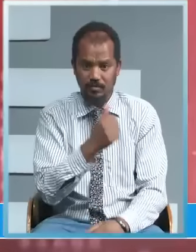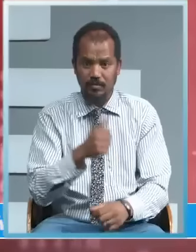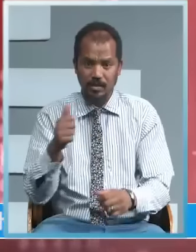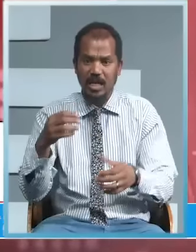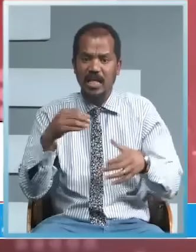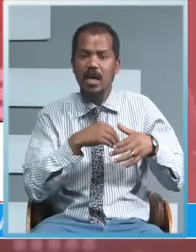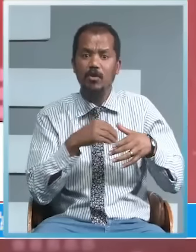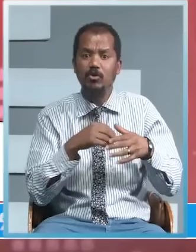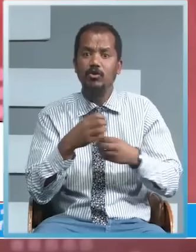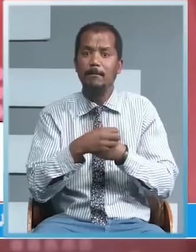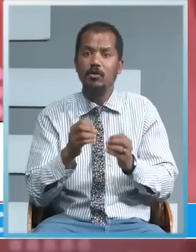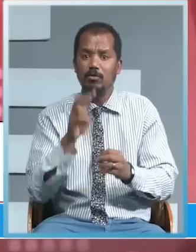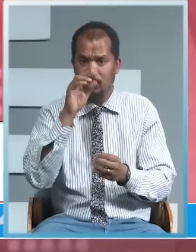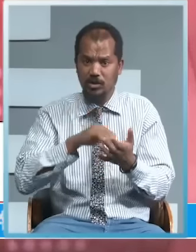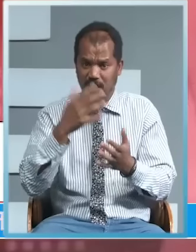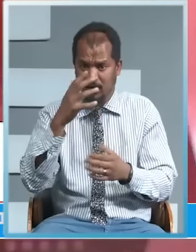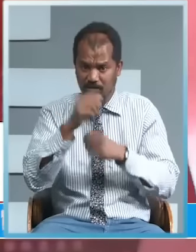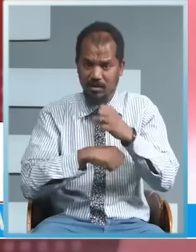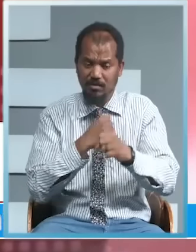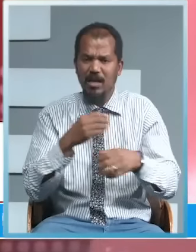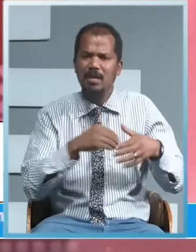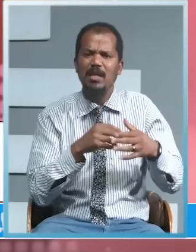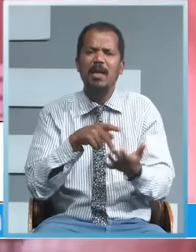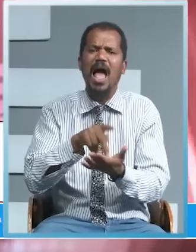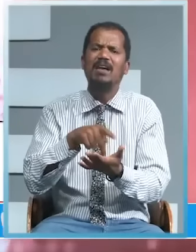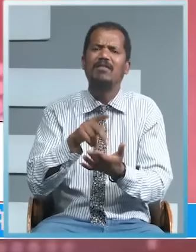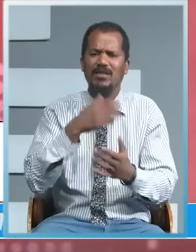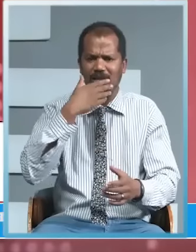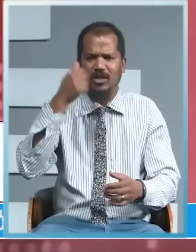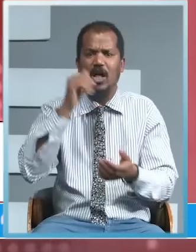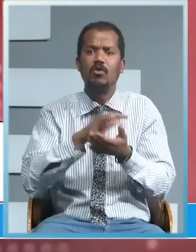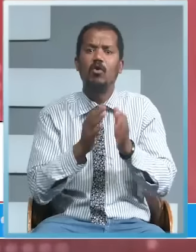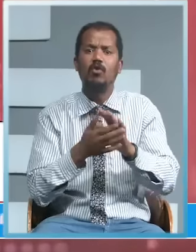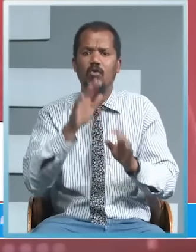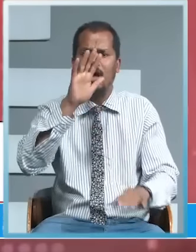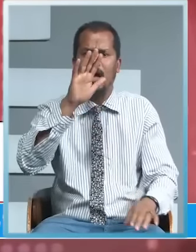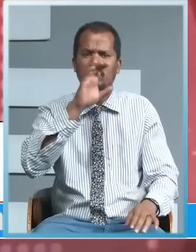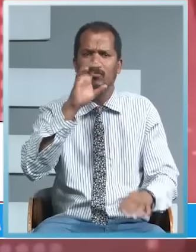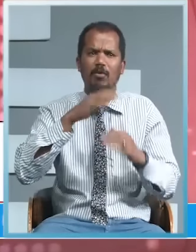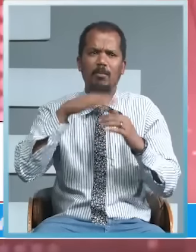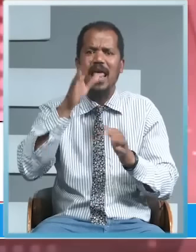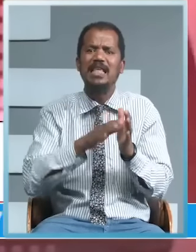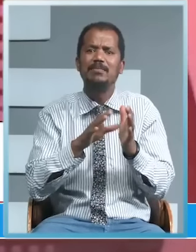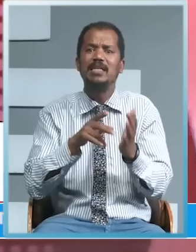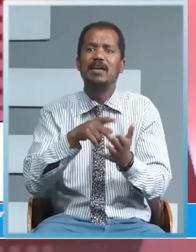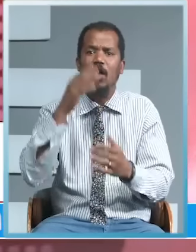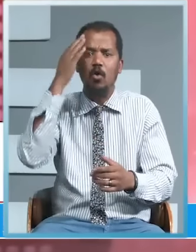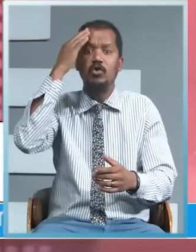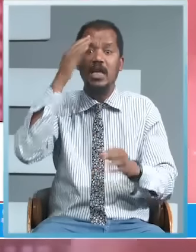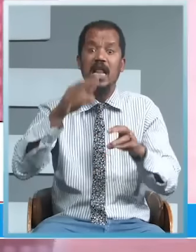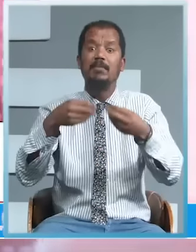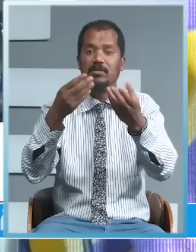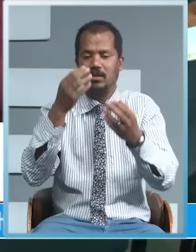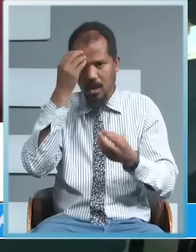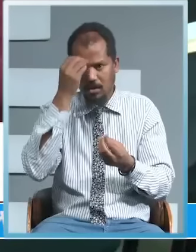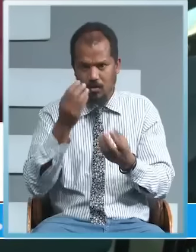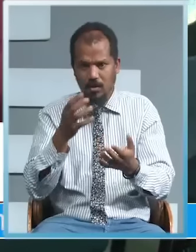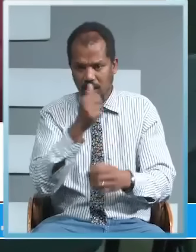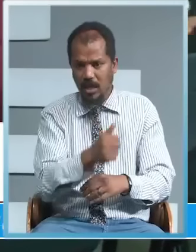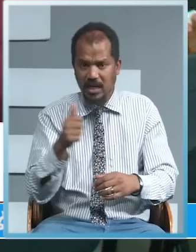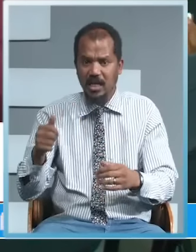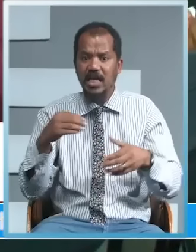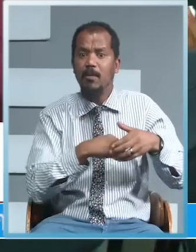አበባ ገቢዎች ቢሮ በ2015 ዓ.ም በገቢ አከፋፈላቸው የተሻሉ ለሆኑ ከ500 በላይ ግብር ከፋዮች እውቅና እንደሚሰጥ አስታወቀ።